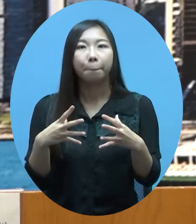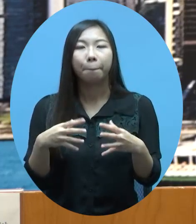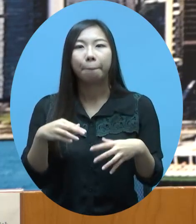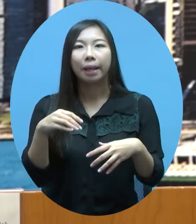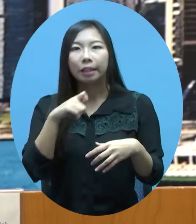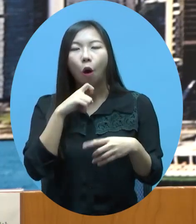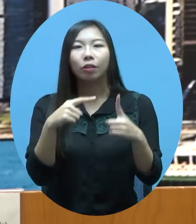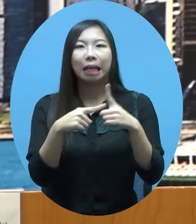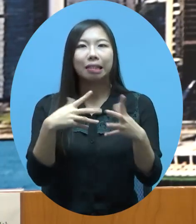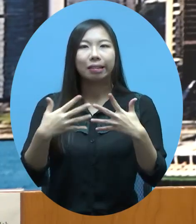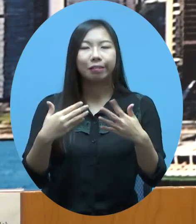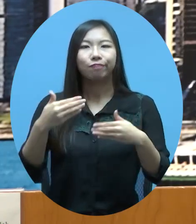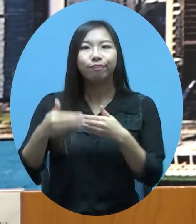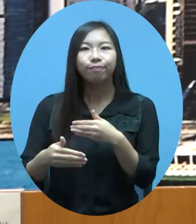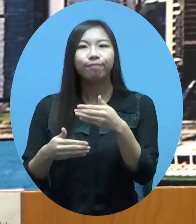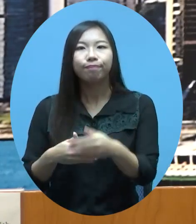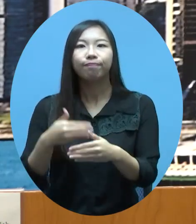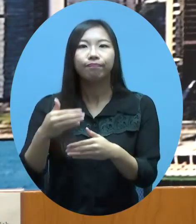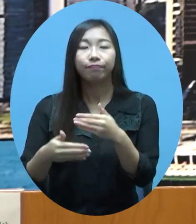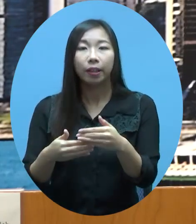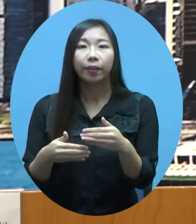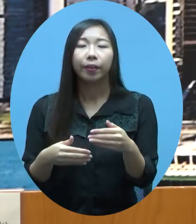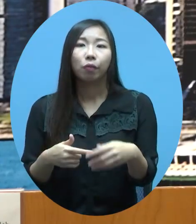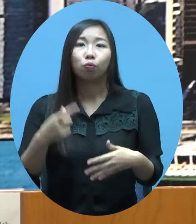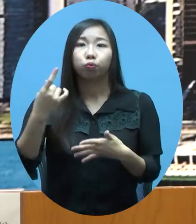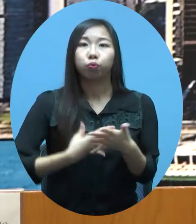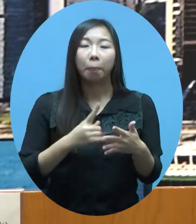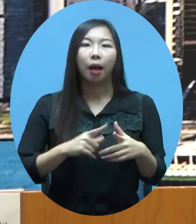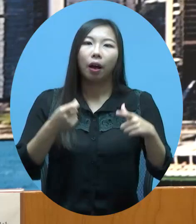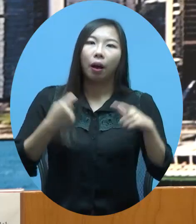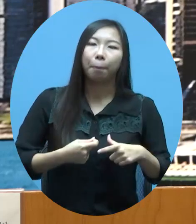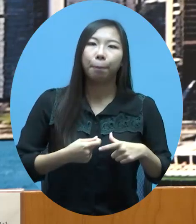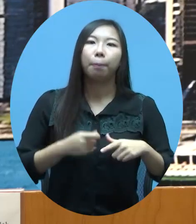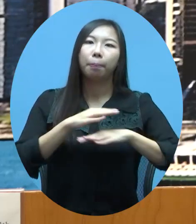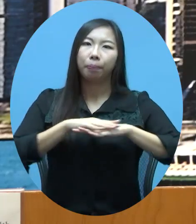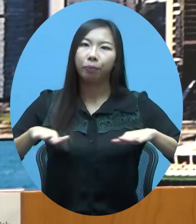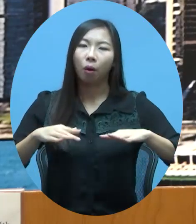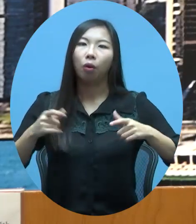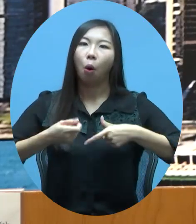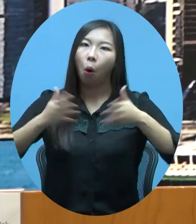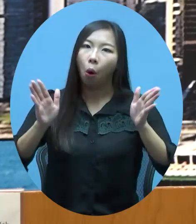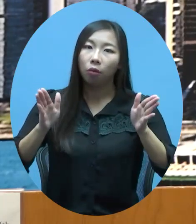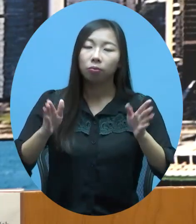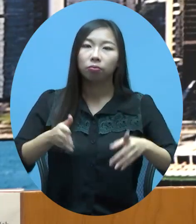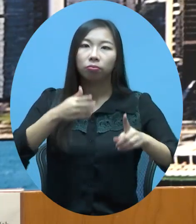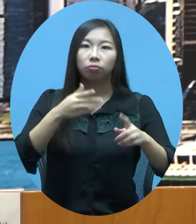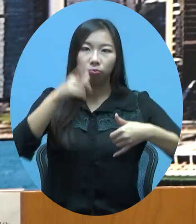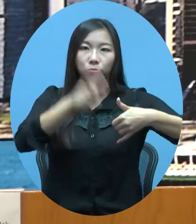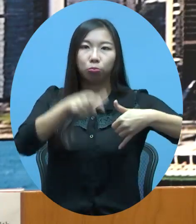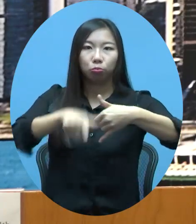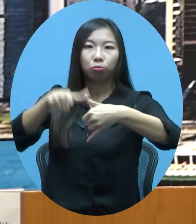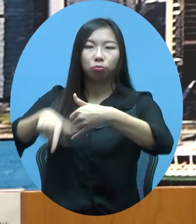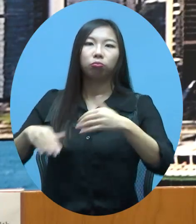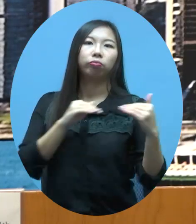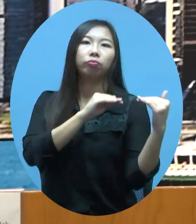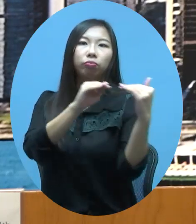人事程序。咁最主要嘅原則咧都係公平公開。對每一個人都是一視同仁，這個就是